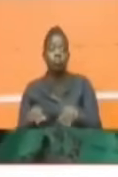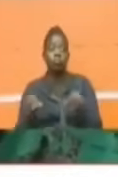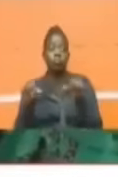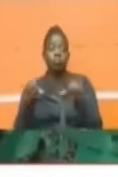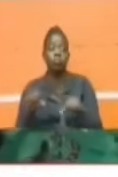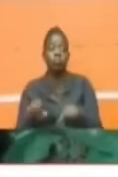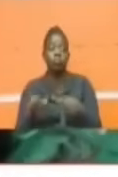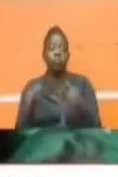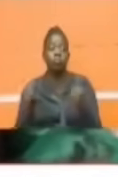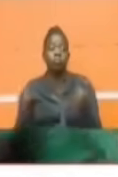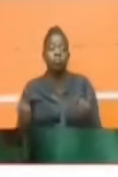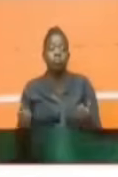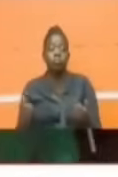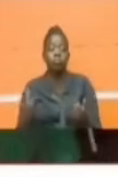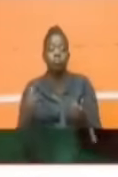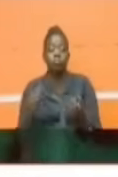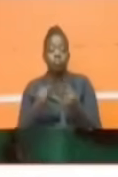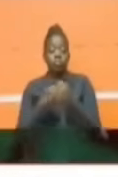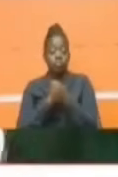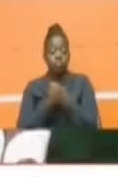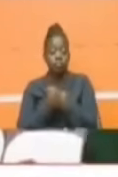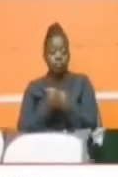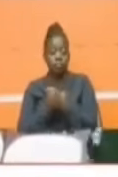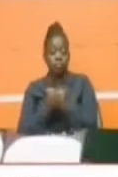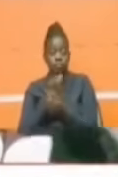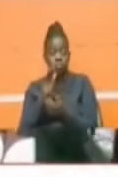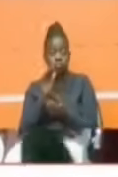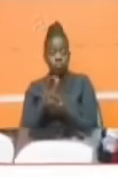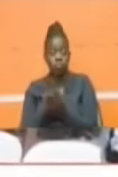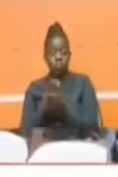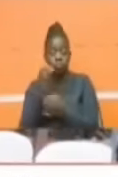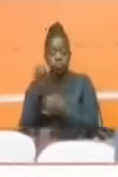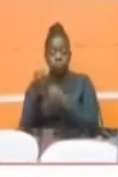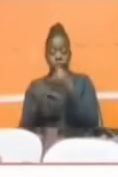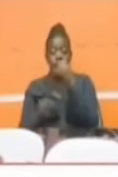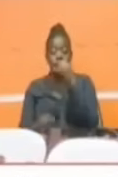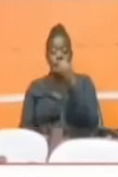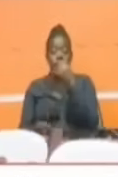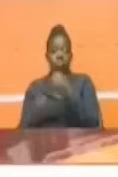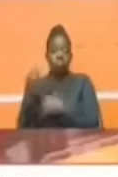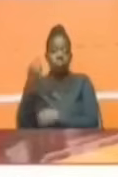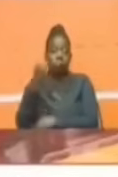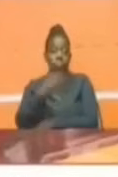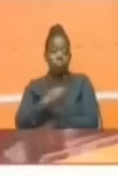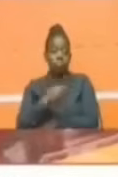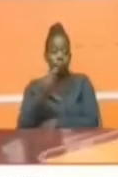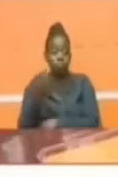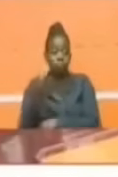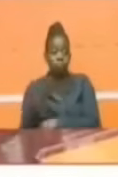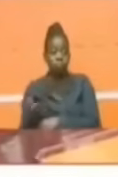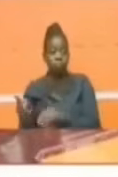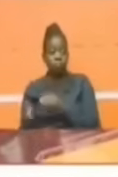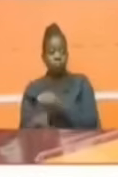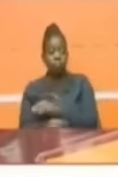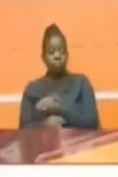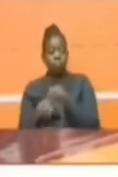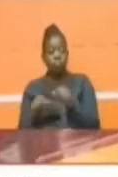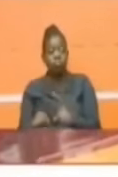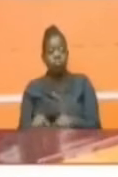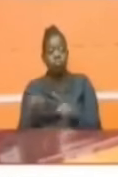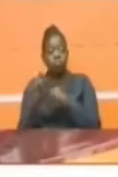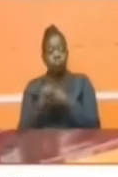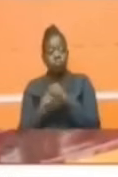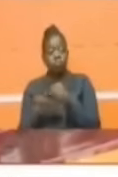Nti omukwano gwabwe bagukuumye paka ku ssaawa ekola ki esembayo. Amyuka Central District y'e